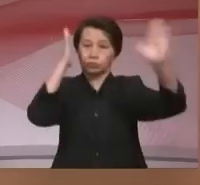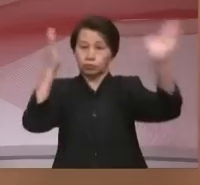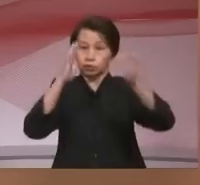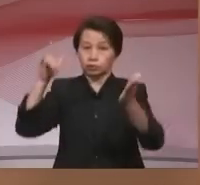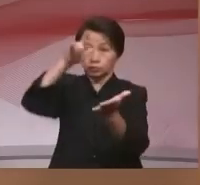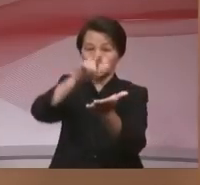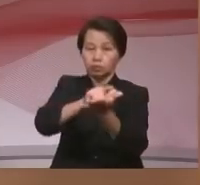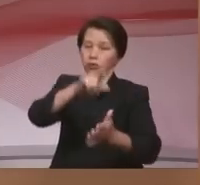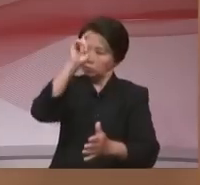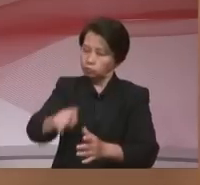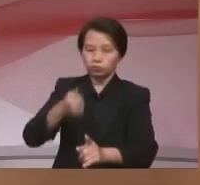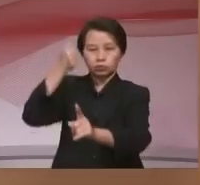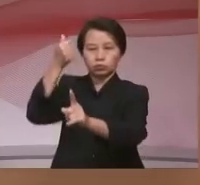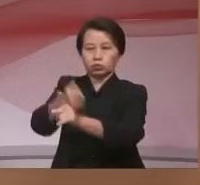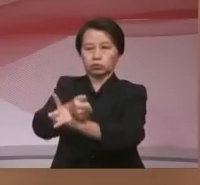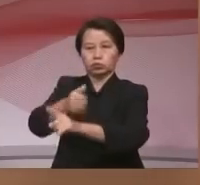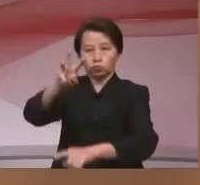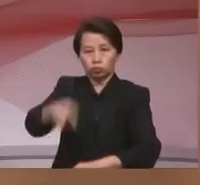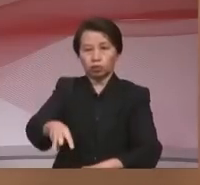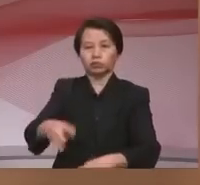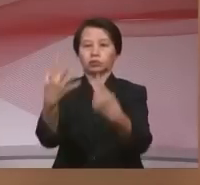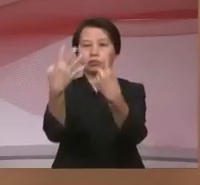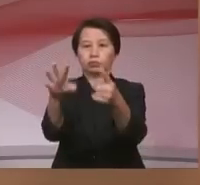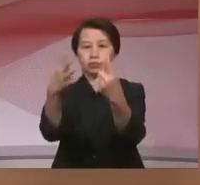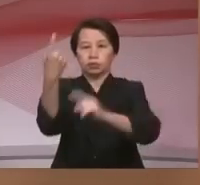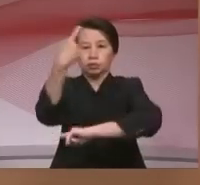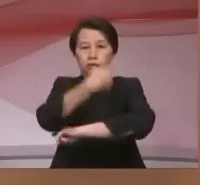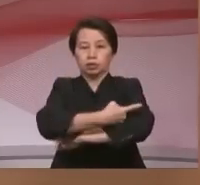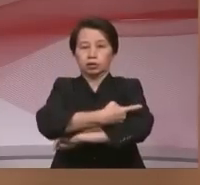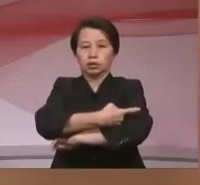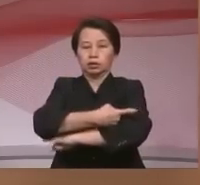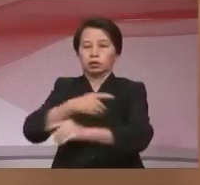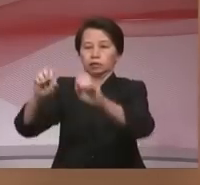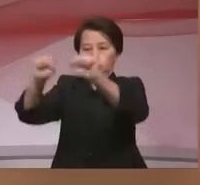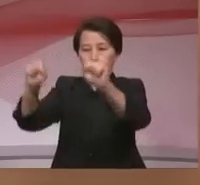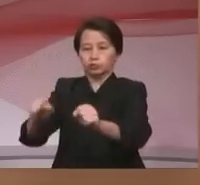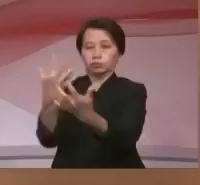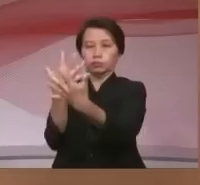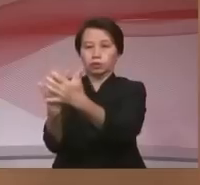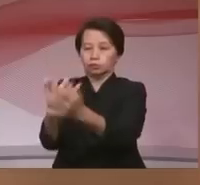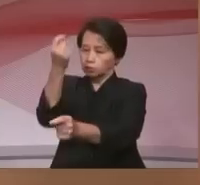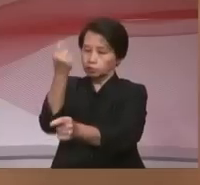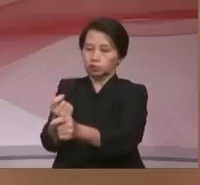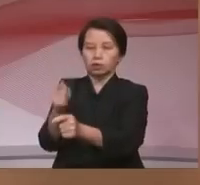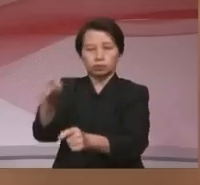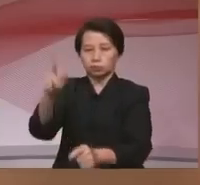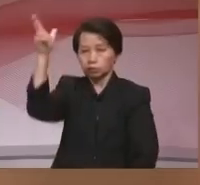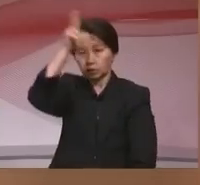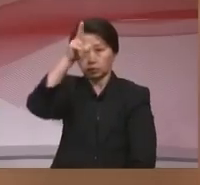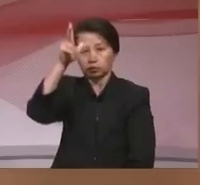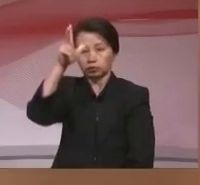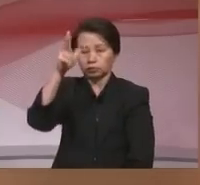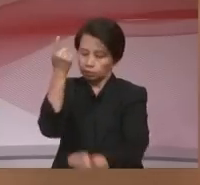perlu menjalani perintah kuarantin wajib 14 hari di stesen kuarantin yang ditetapkan oleh